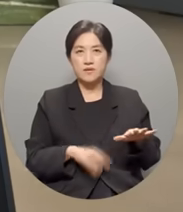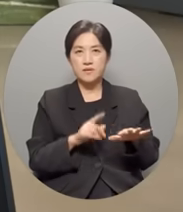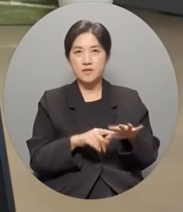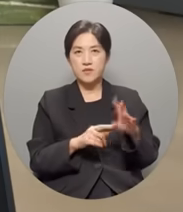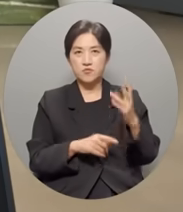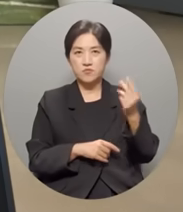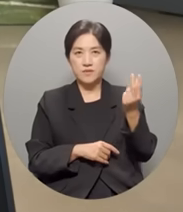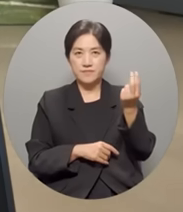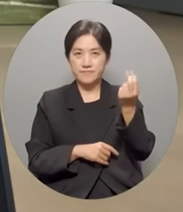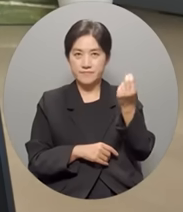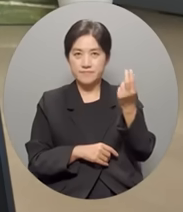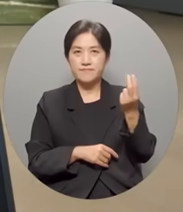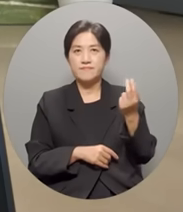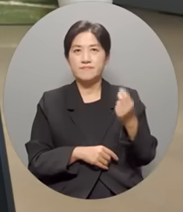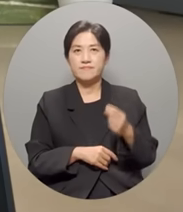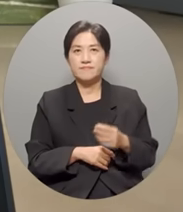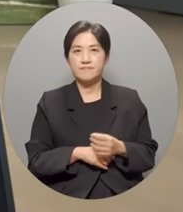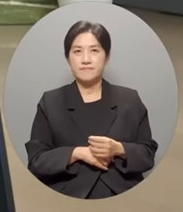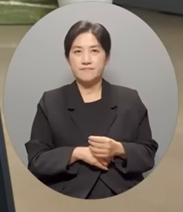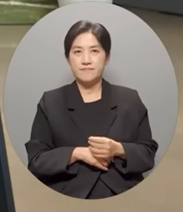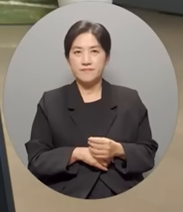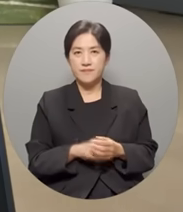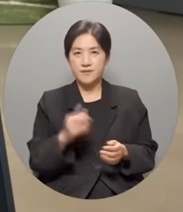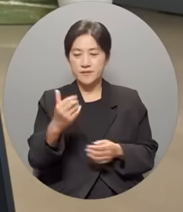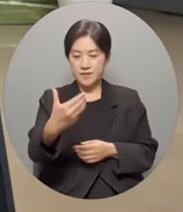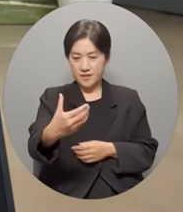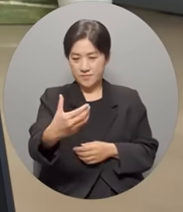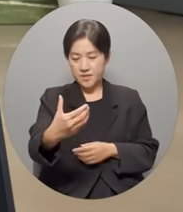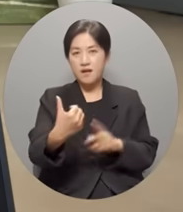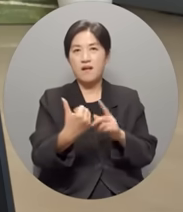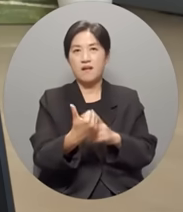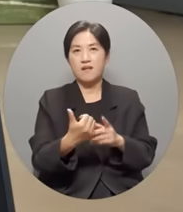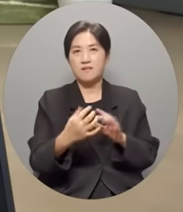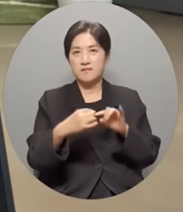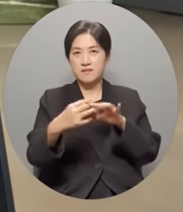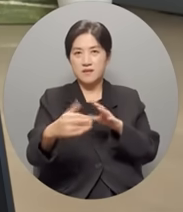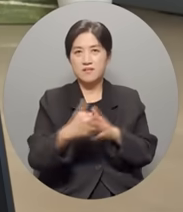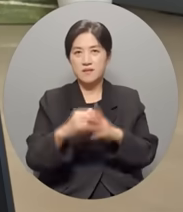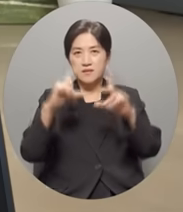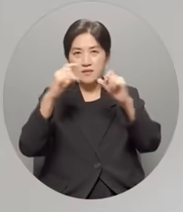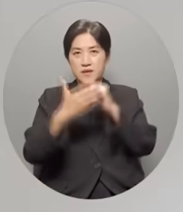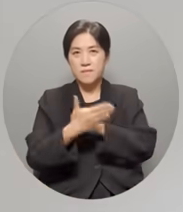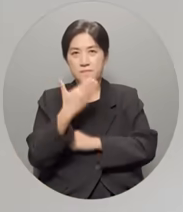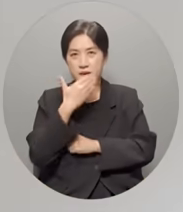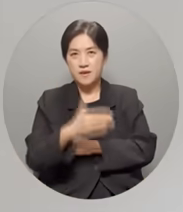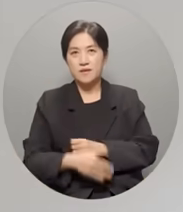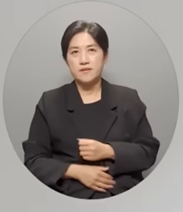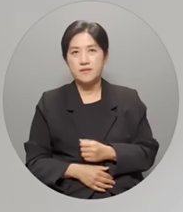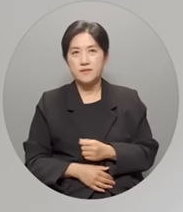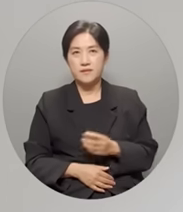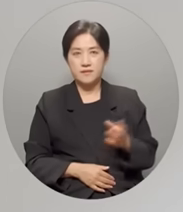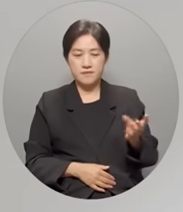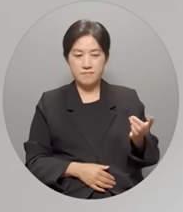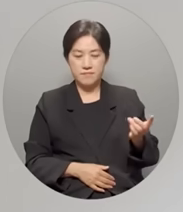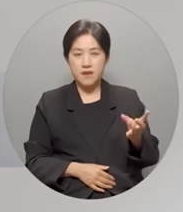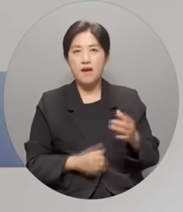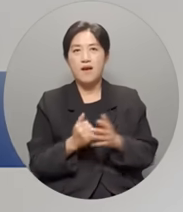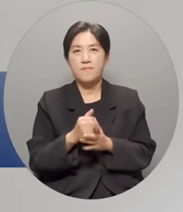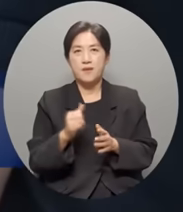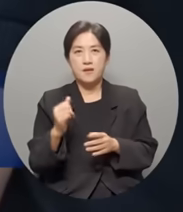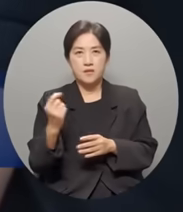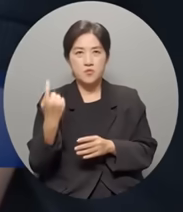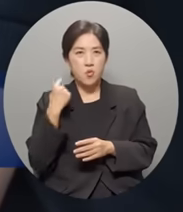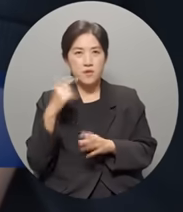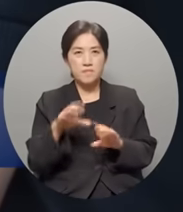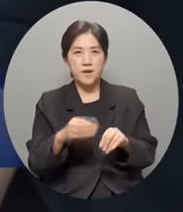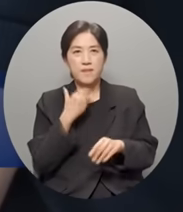개를 부딪히면 카메라를 원격으로 작동해서 이렇게 사진도 찍을 수 있고 알람도 끌 수 있습니다. I